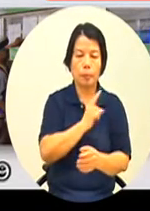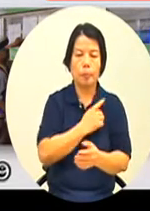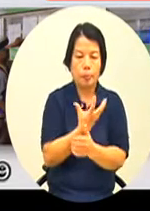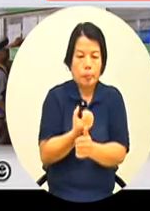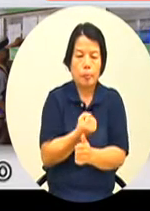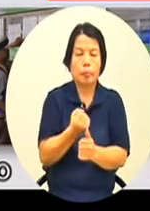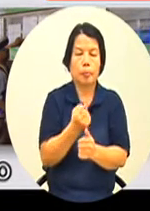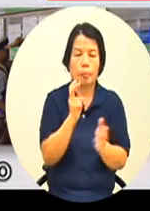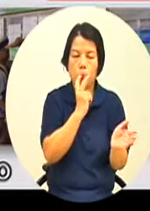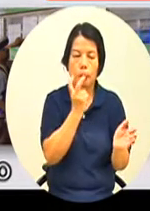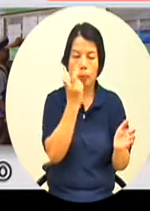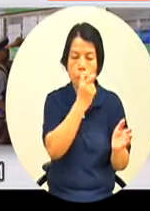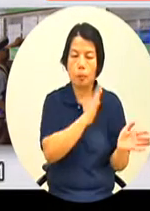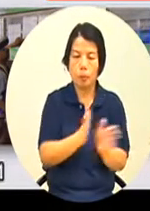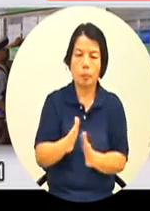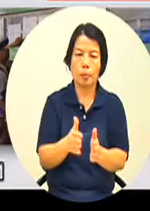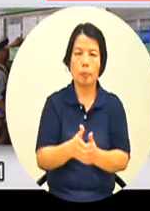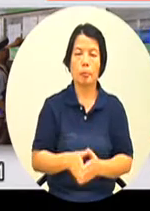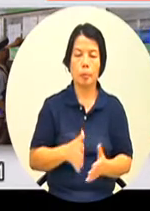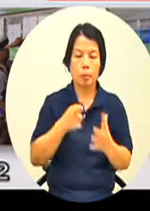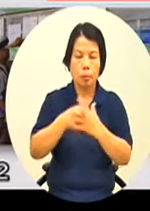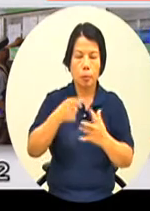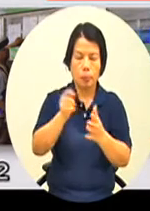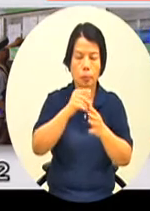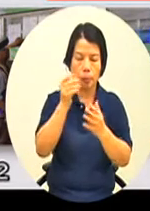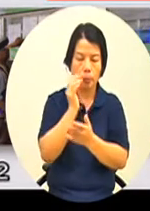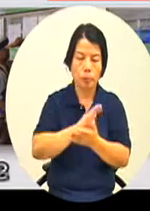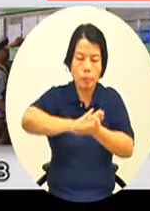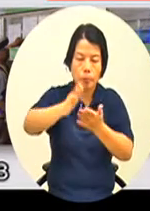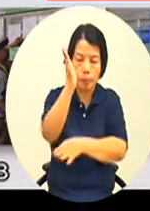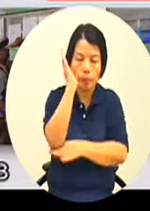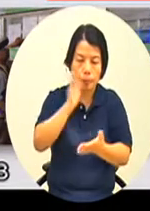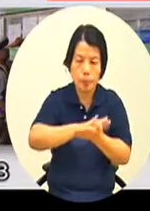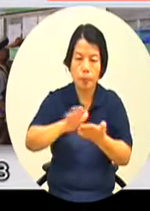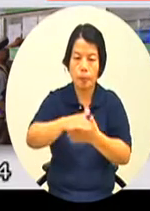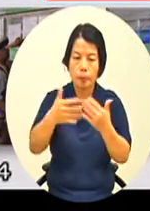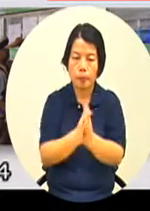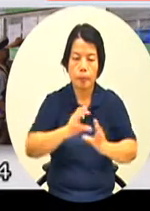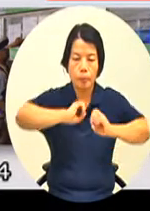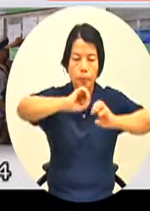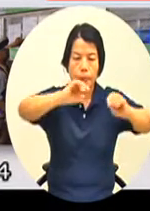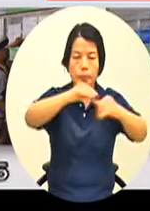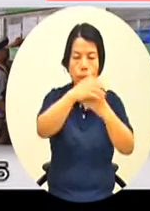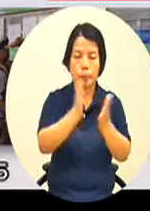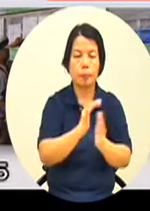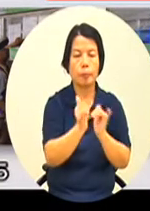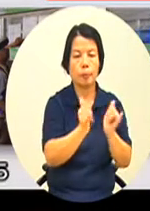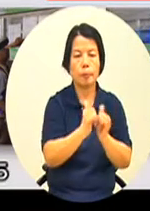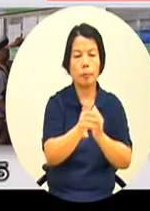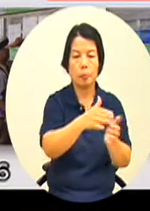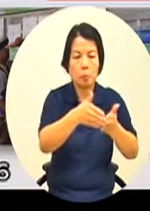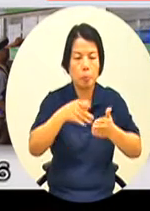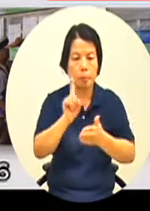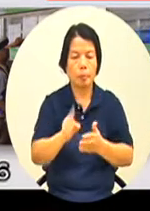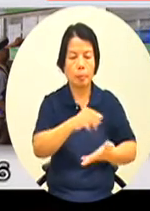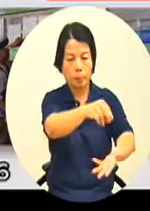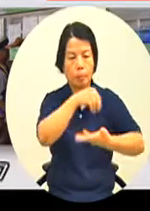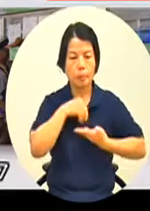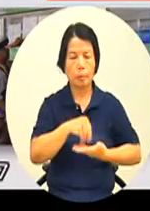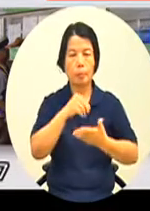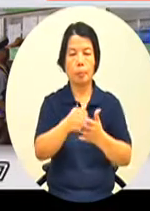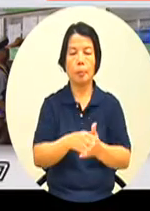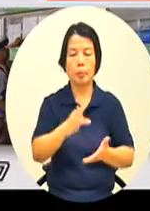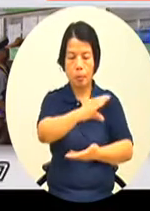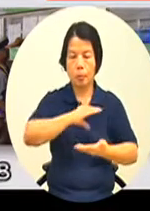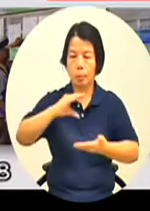第三个部分，我们透过廉政平台来协助政策的先达及反映市民的需求，有关意见我们经转交